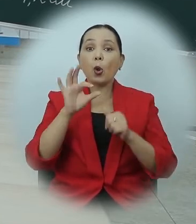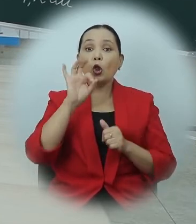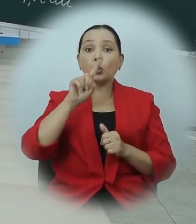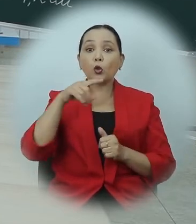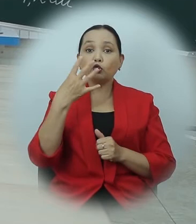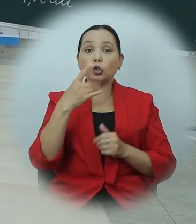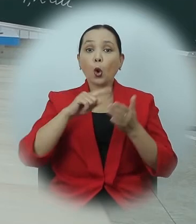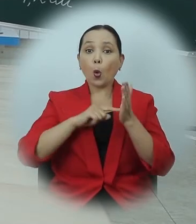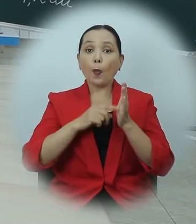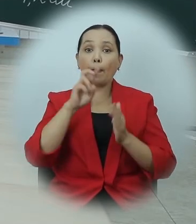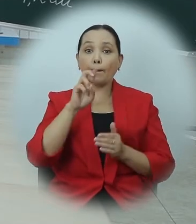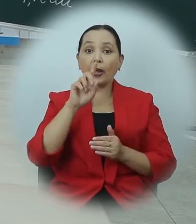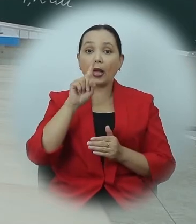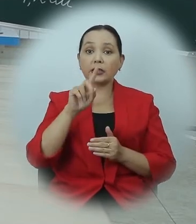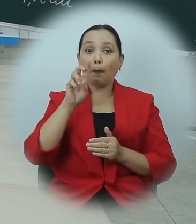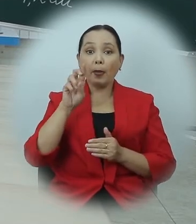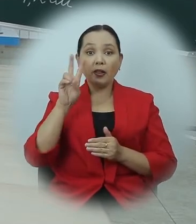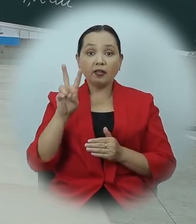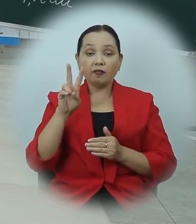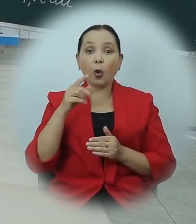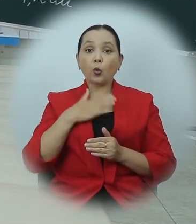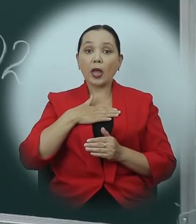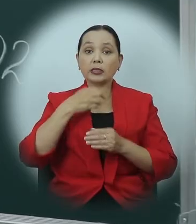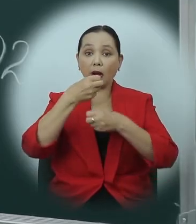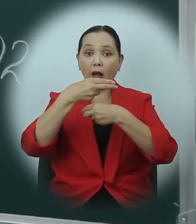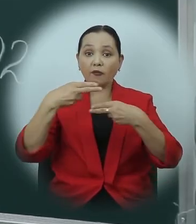0,4 умножить на B1, B2 у нас равно